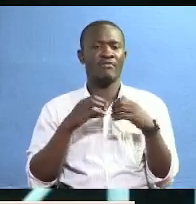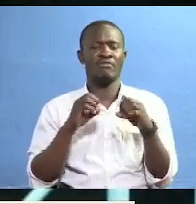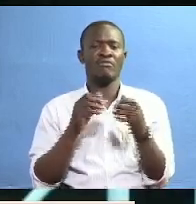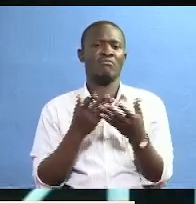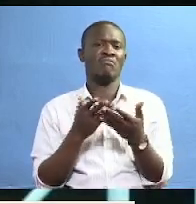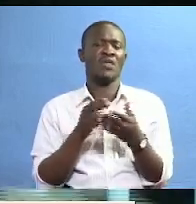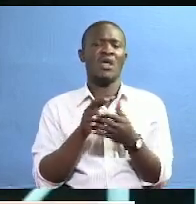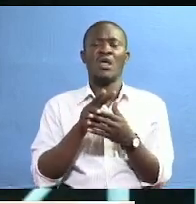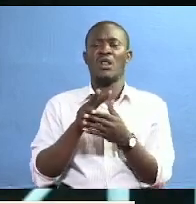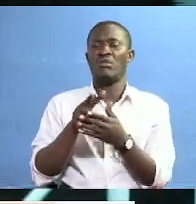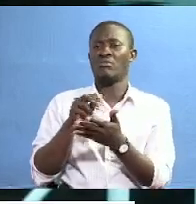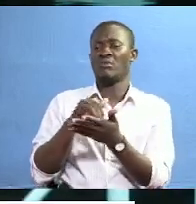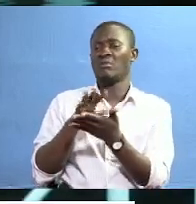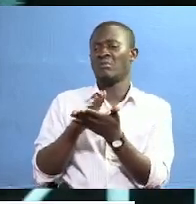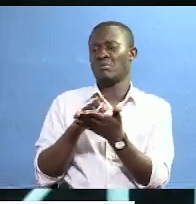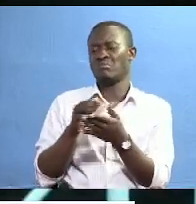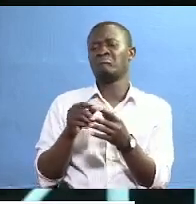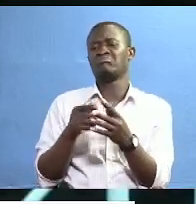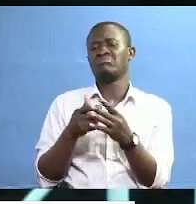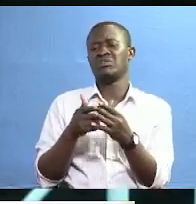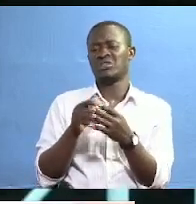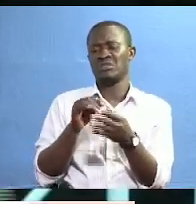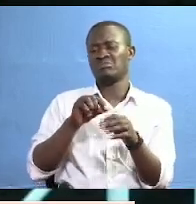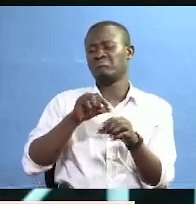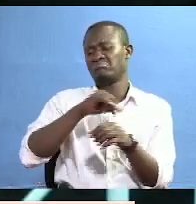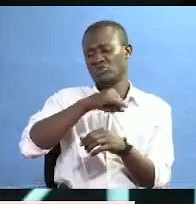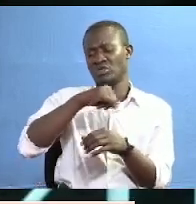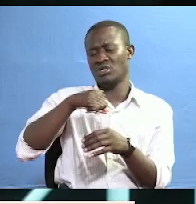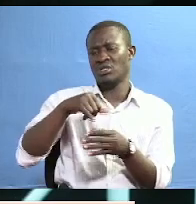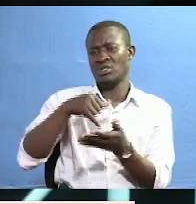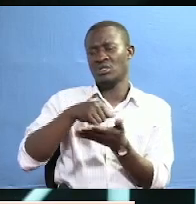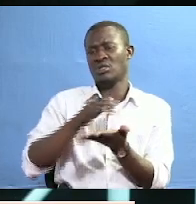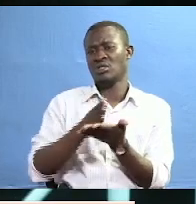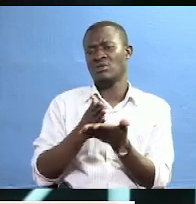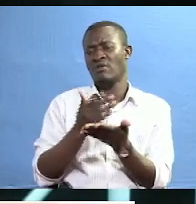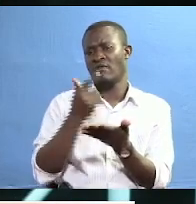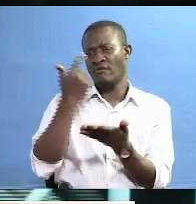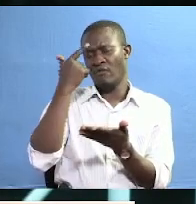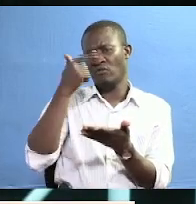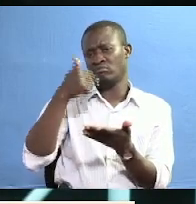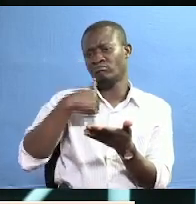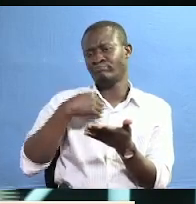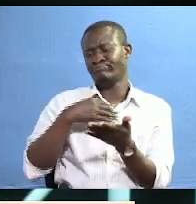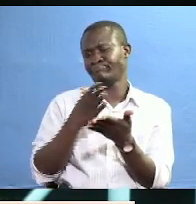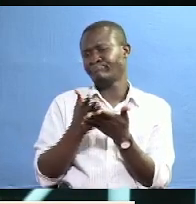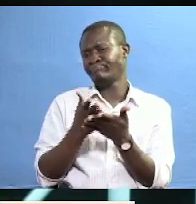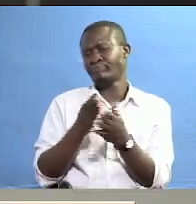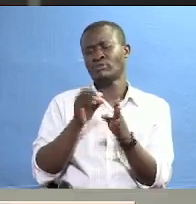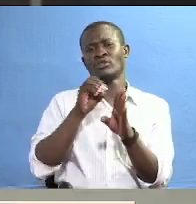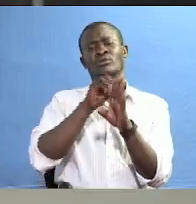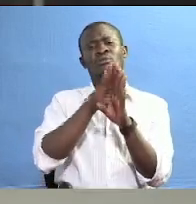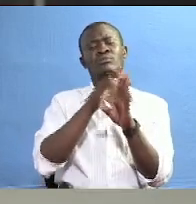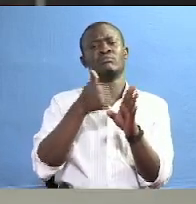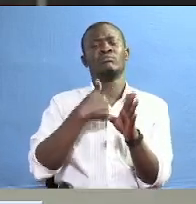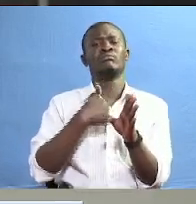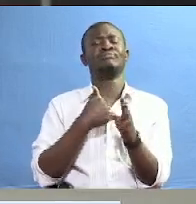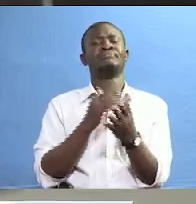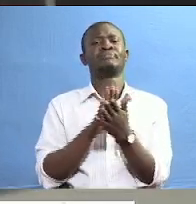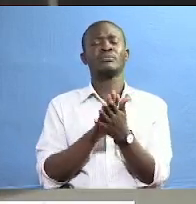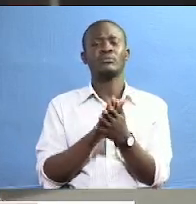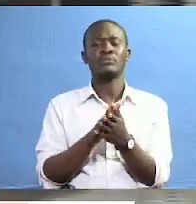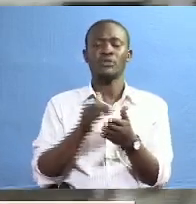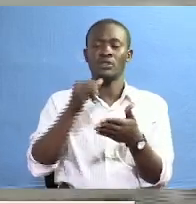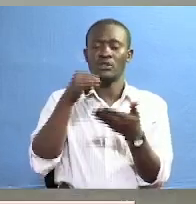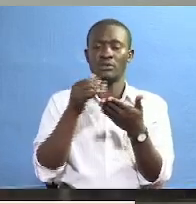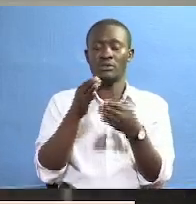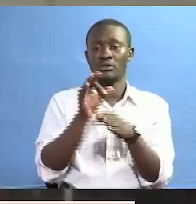patterns. I looked at it and I draped it. I think using draping for me is what inspires my creations.